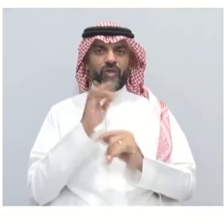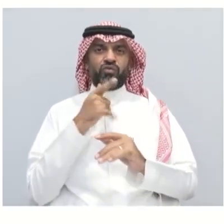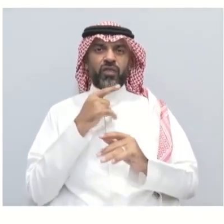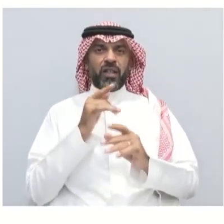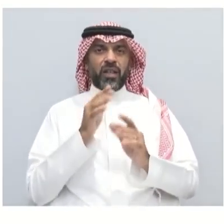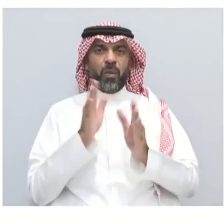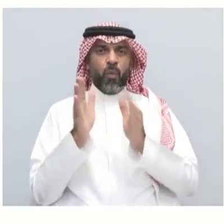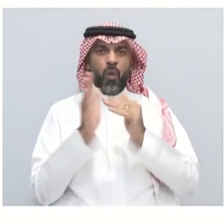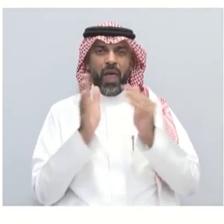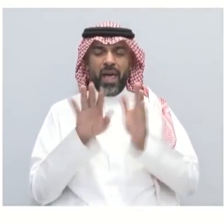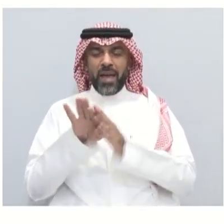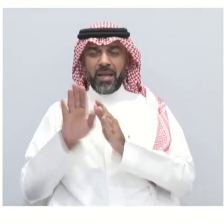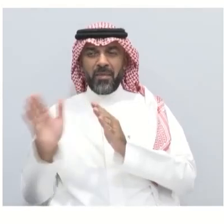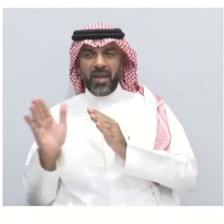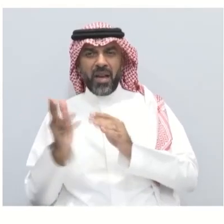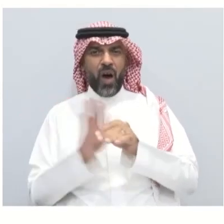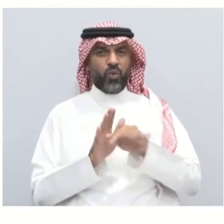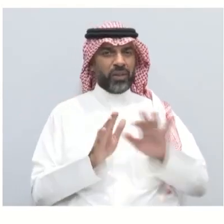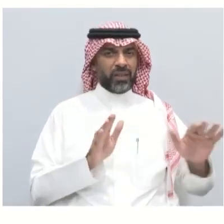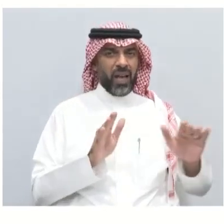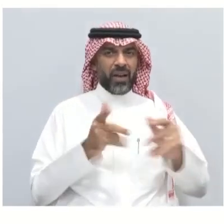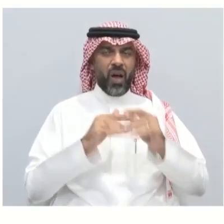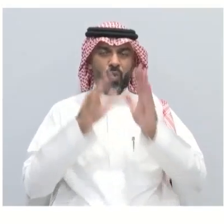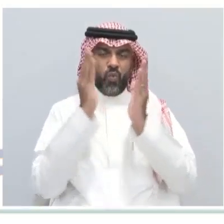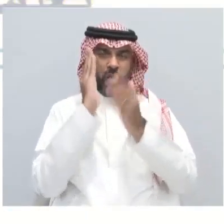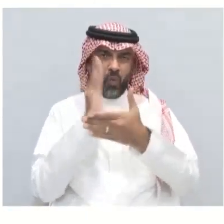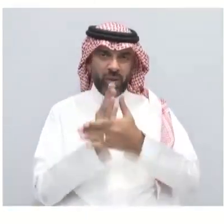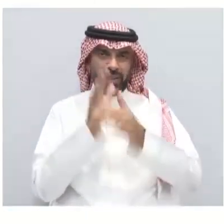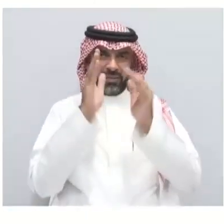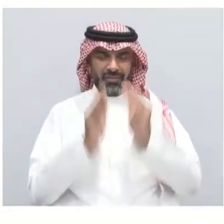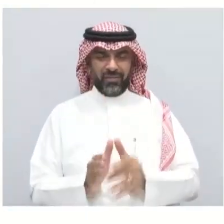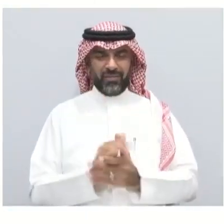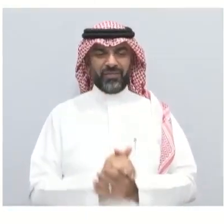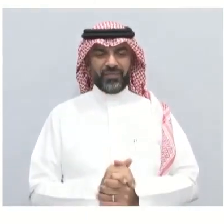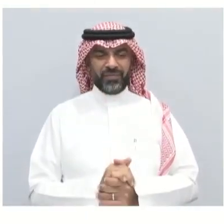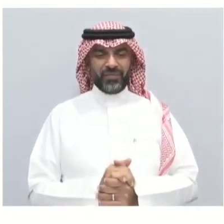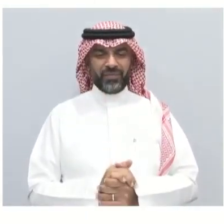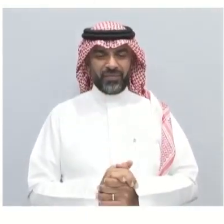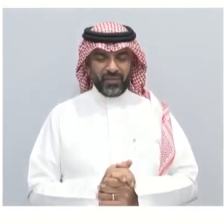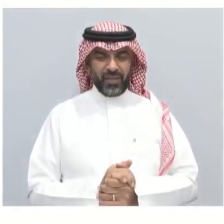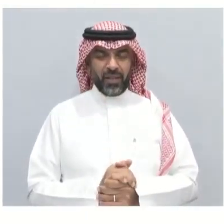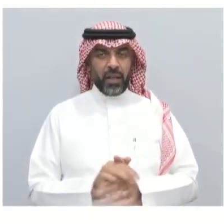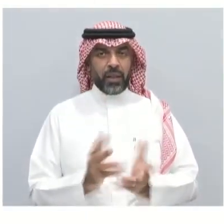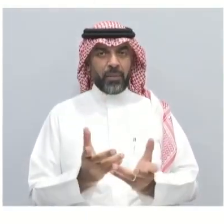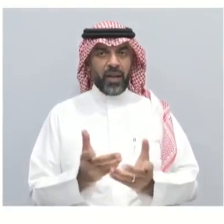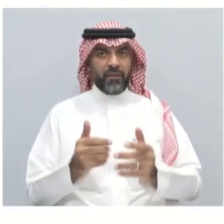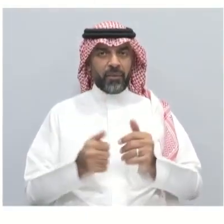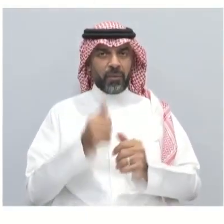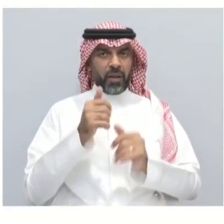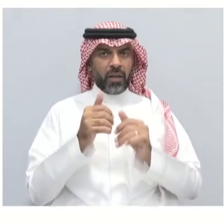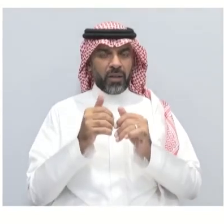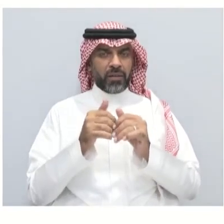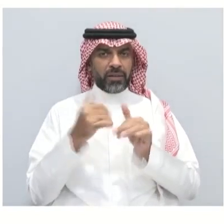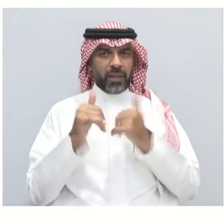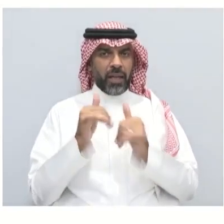او المحاذاه النص على ونقوم بتطبيقه على النص محاذاه النص كيف يمكن ذلك او كيف